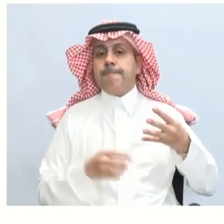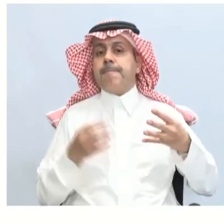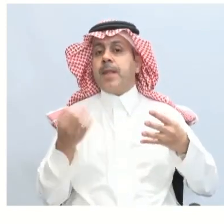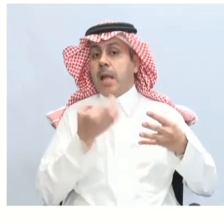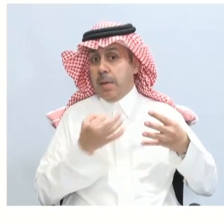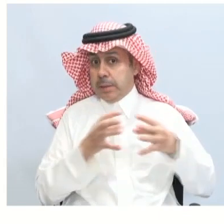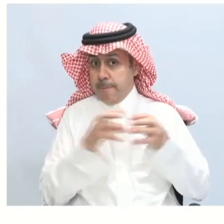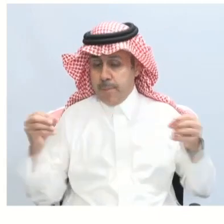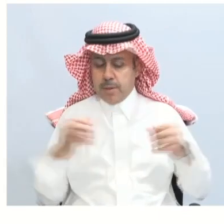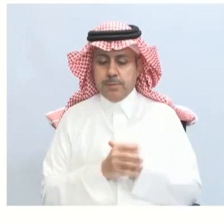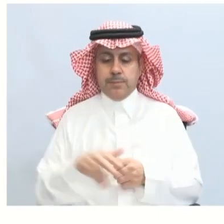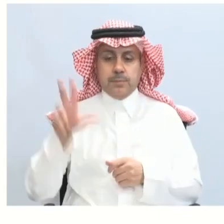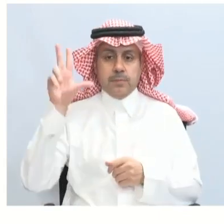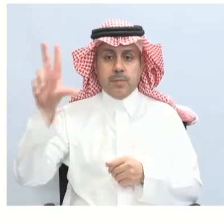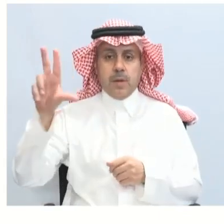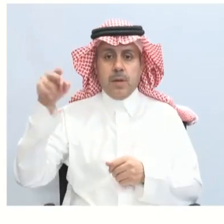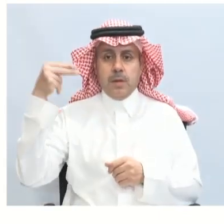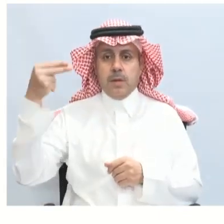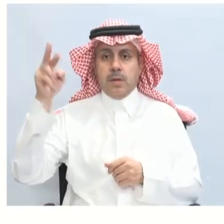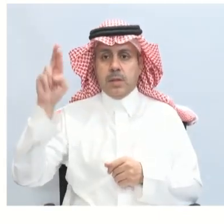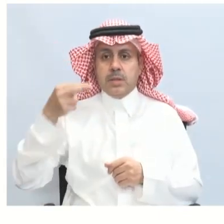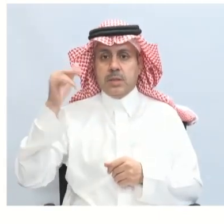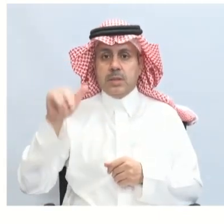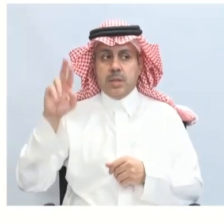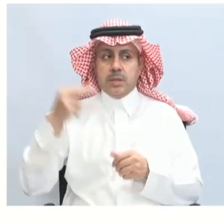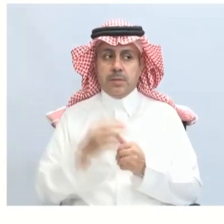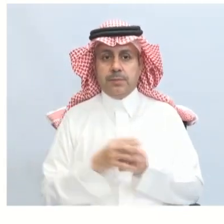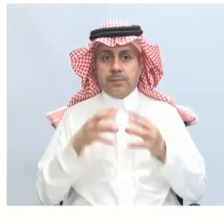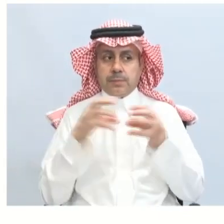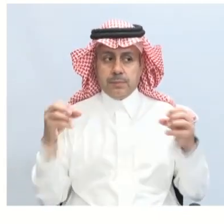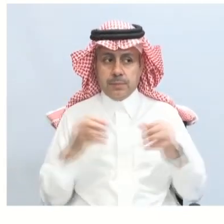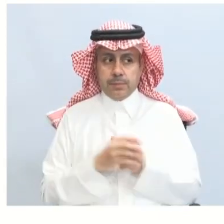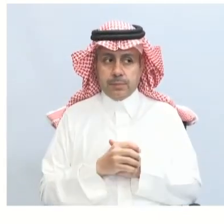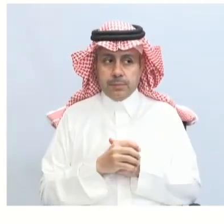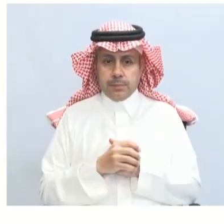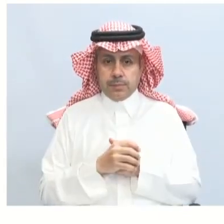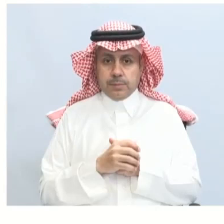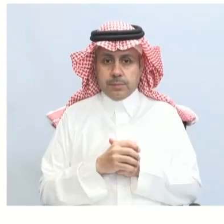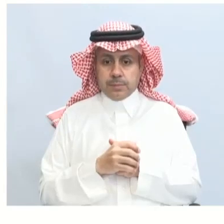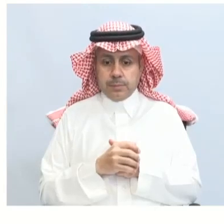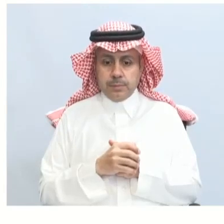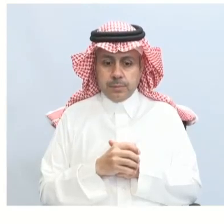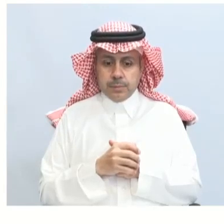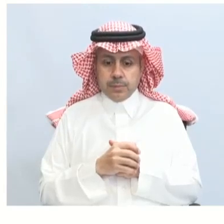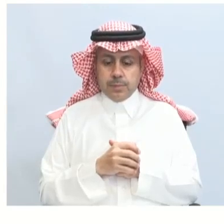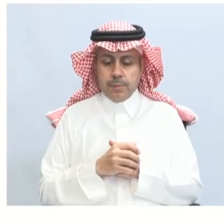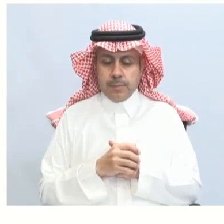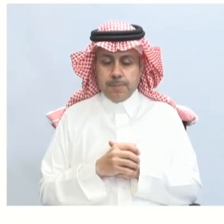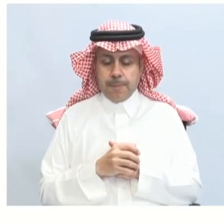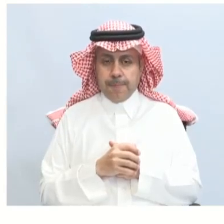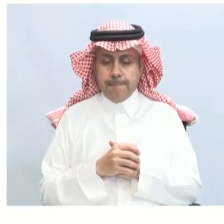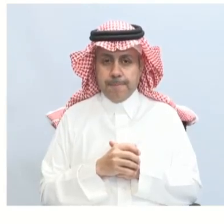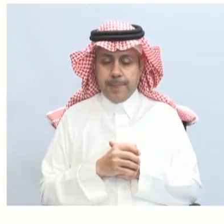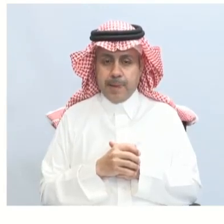الكلمه الاولى ما معنى كلمه العزيز ما معنى كلمه العزيز جاء منا في الايات